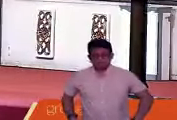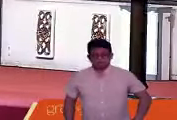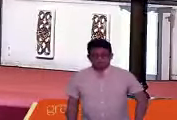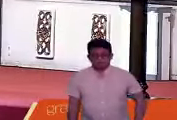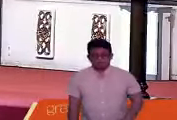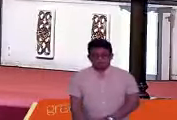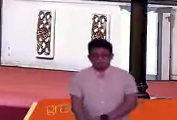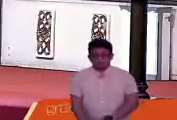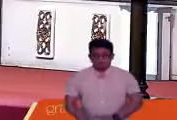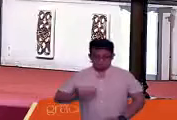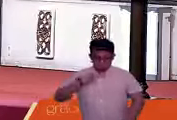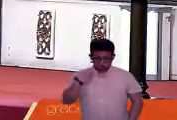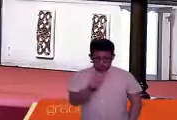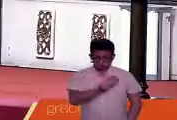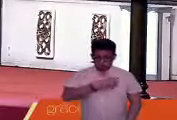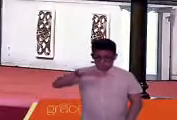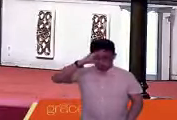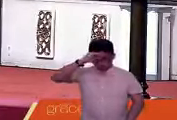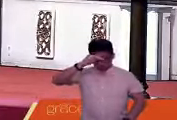na, kining atong mga anak,